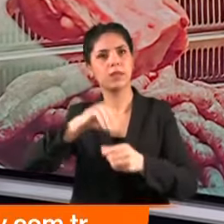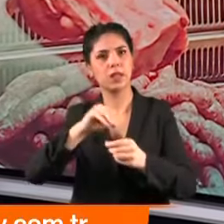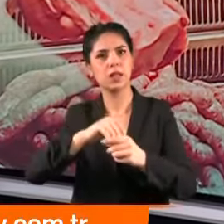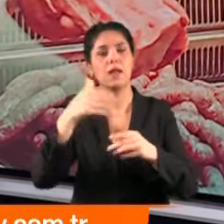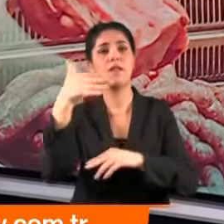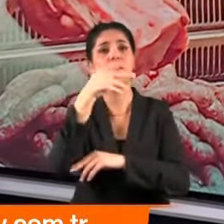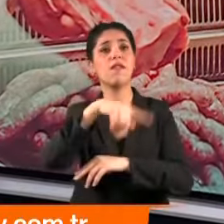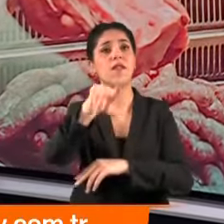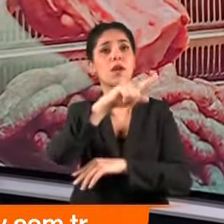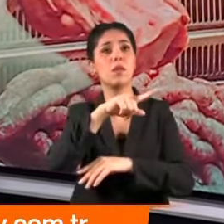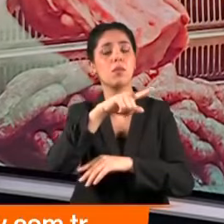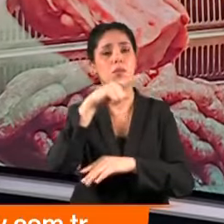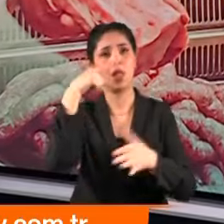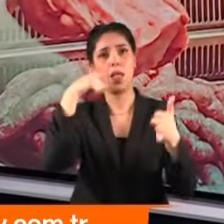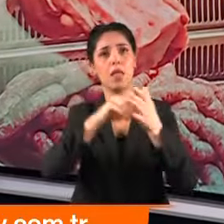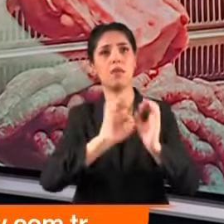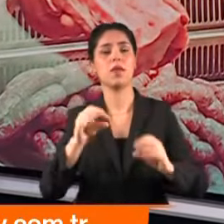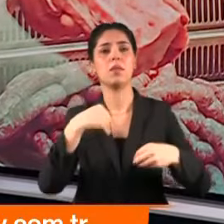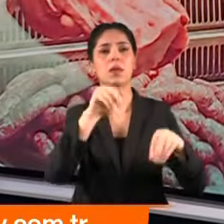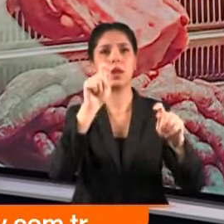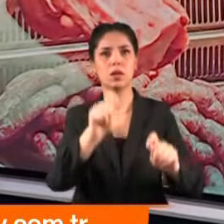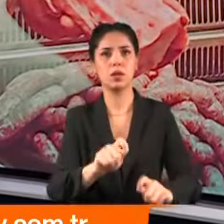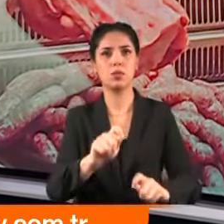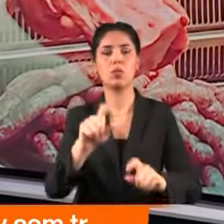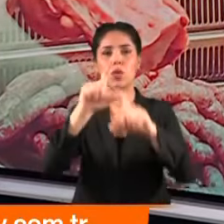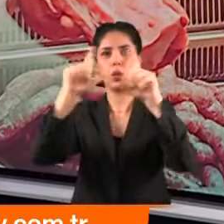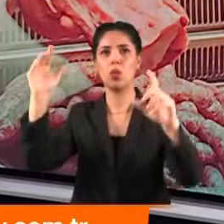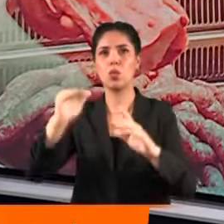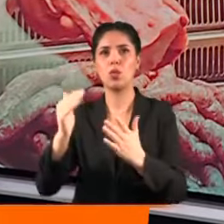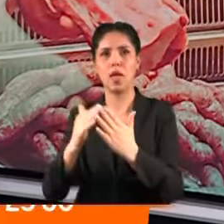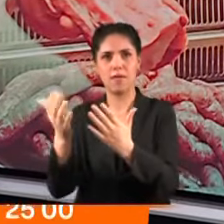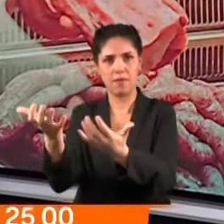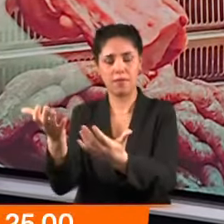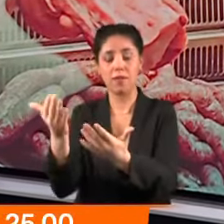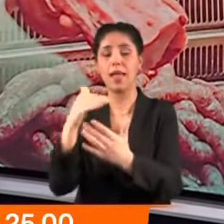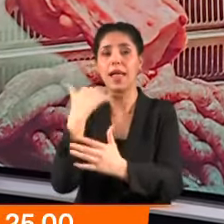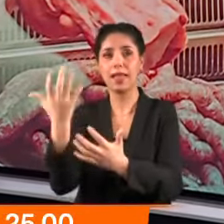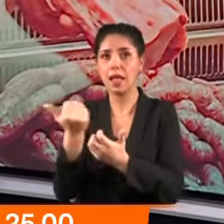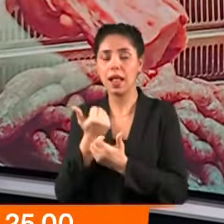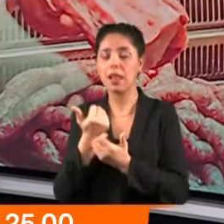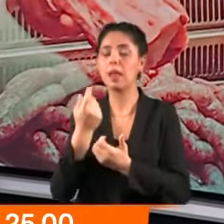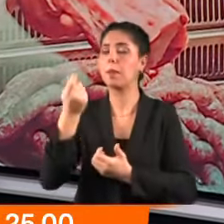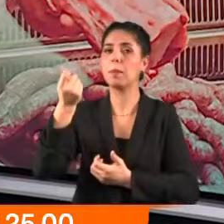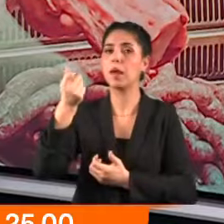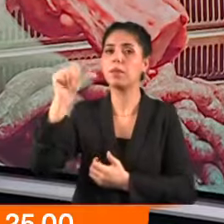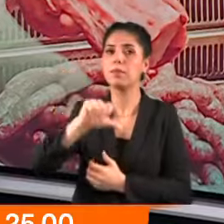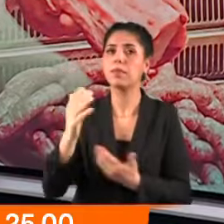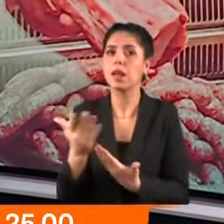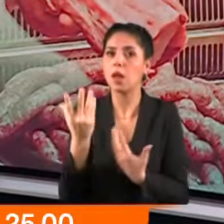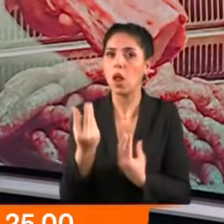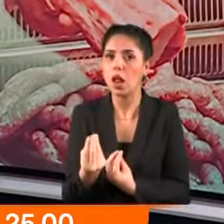firmalara doğrudan satış yapacak. Peki kurumdan uygun fiyat alınan etin fiyatı etiketlere nasıl yansıyacak? İşte